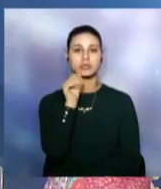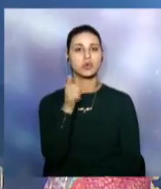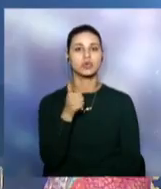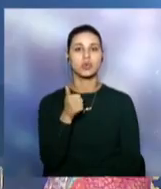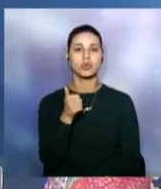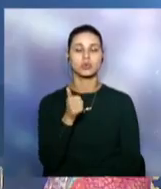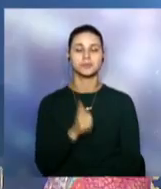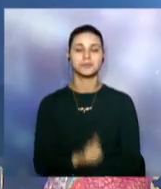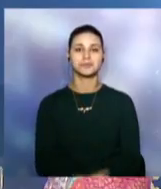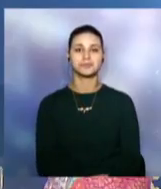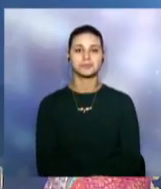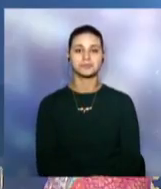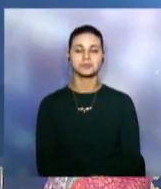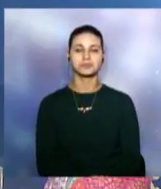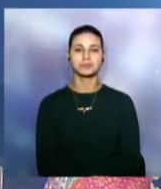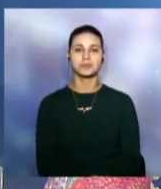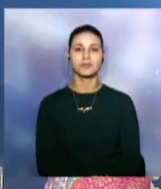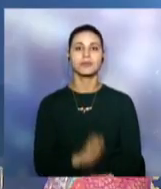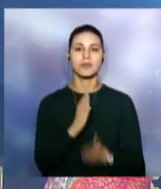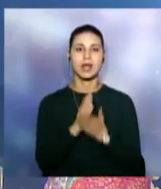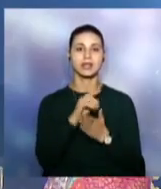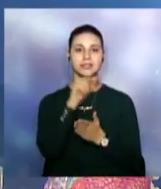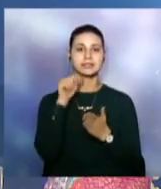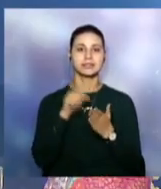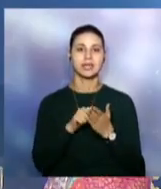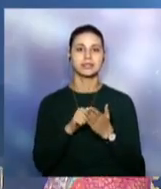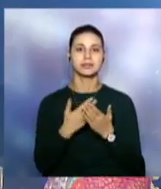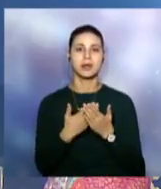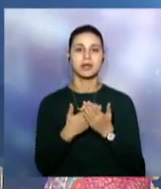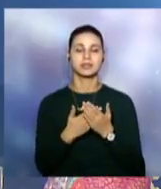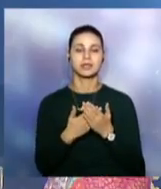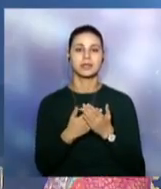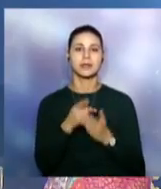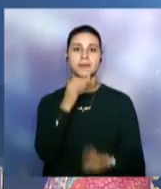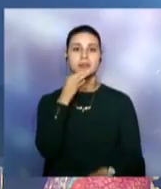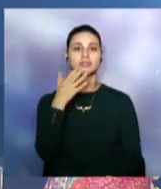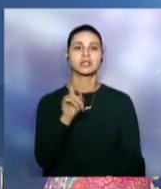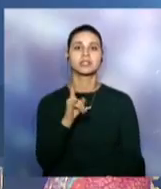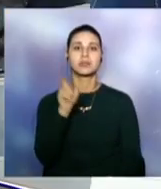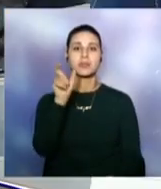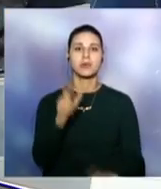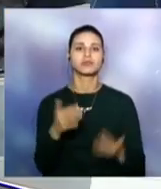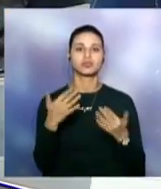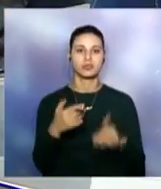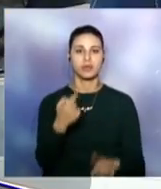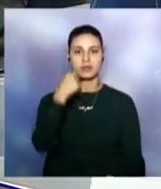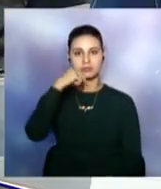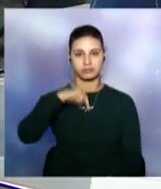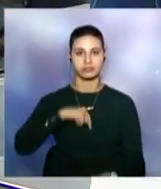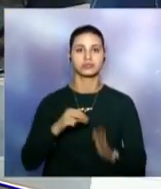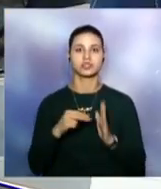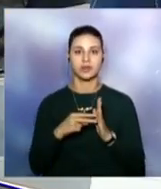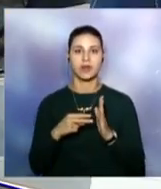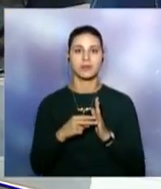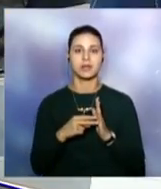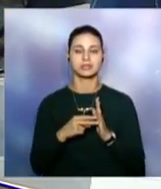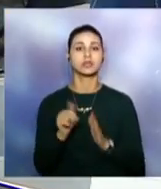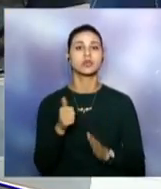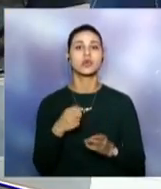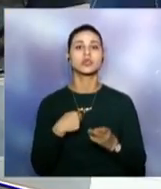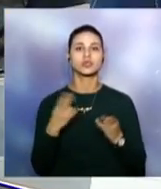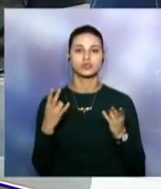როგორ დგება საკითხი, მაგალითად მას შემდეგ რაც ბავშვი ენდოსკოპიურად შევაფასეთ,